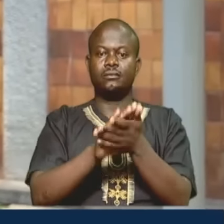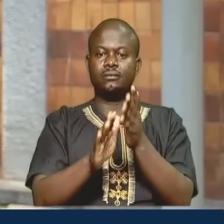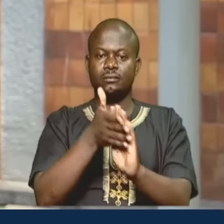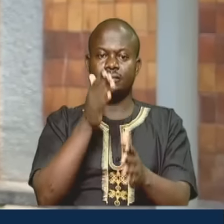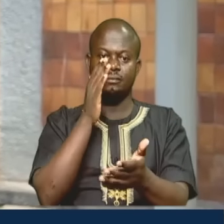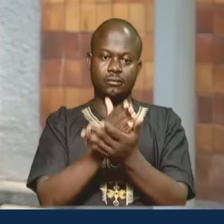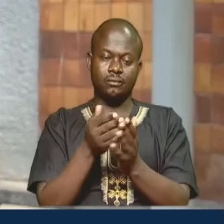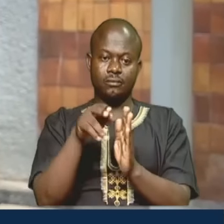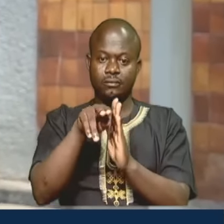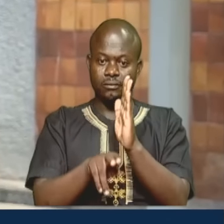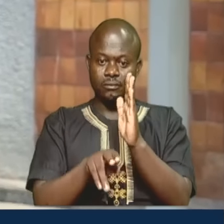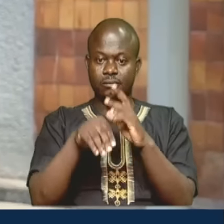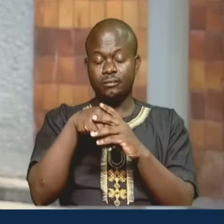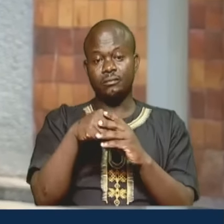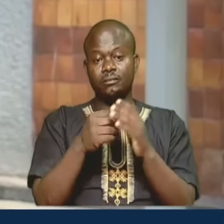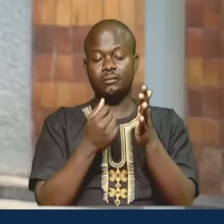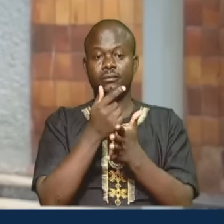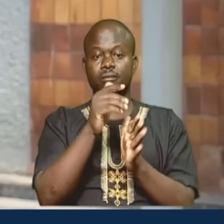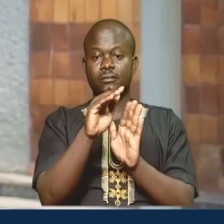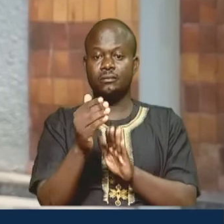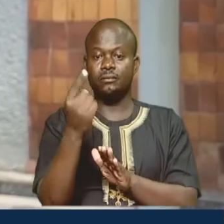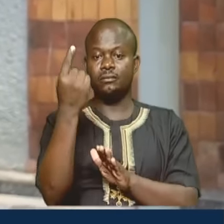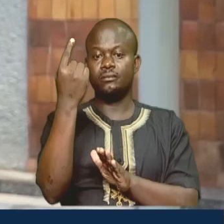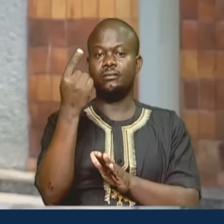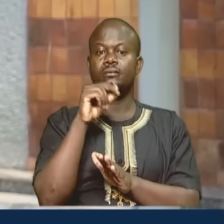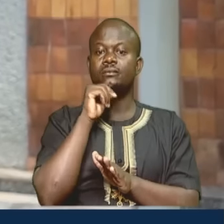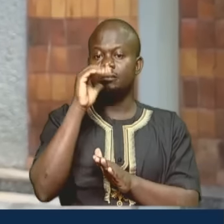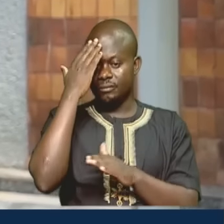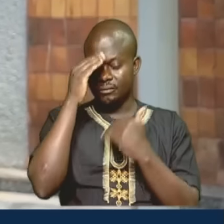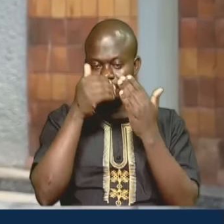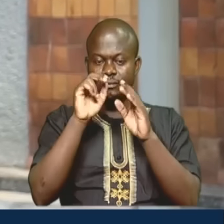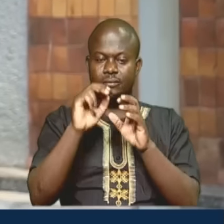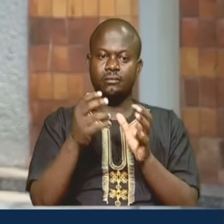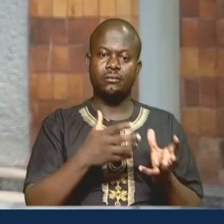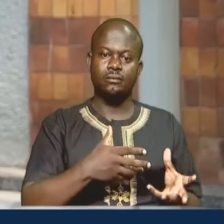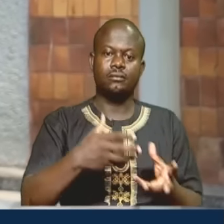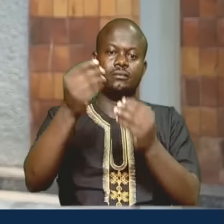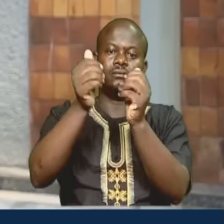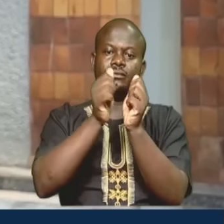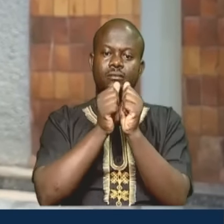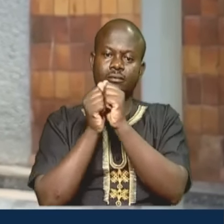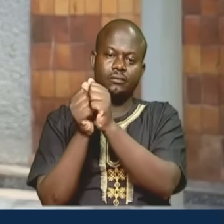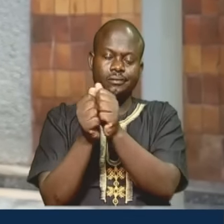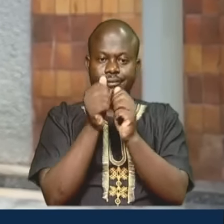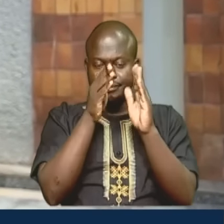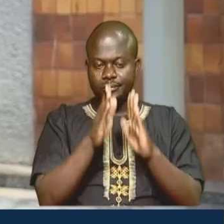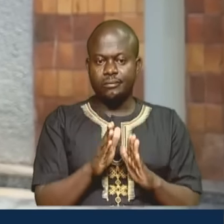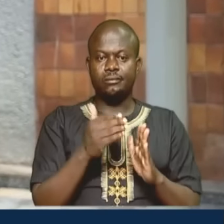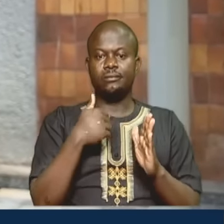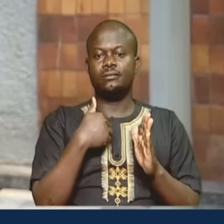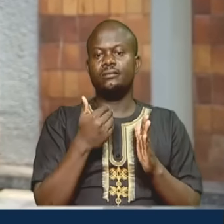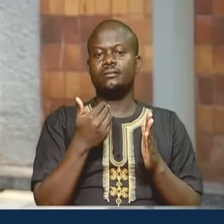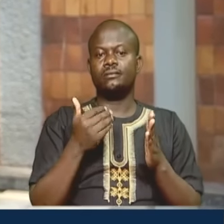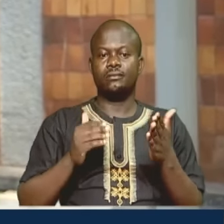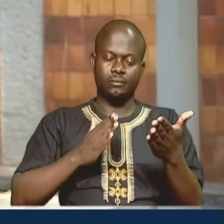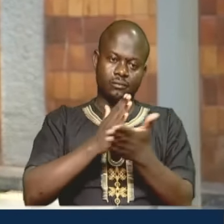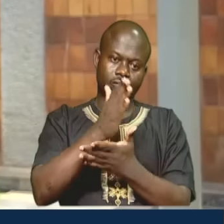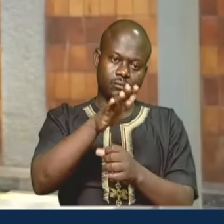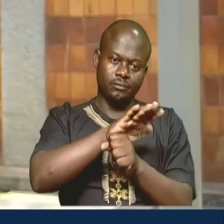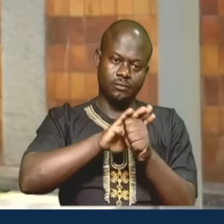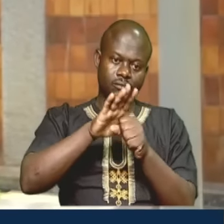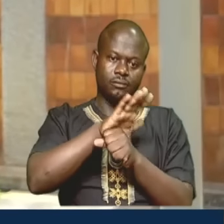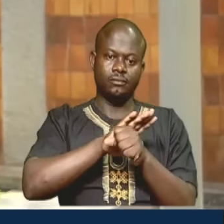ry'ishyingirwa ritewe n'urupfu rw'umwe, aho kugira ngo bitwarirwe hamwe, ahubwo ya mitungo wapfakaye yabonye nyuma akayigiraho uburenganzira busesuye